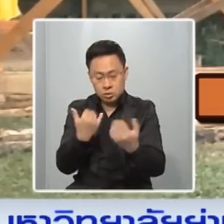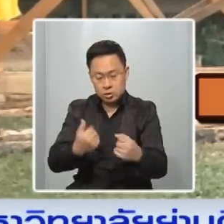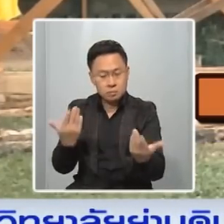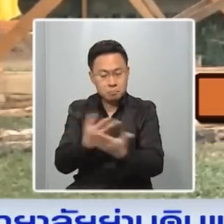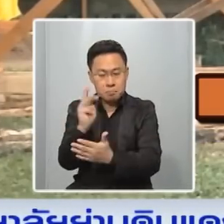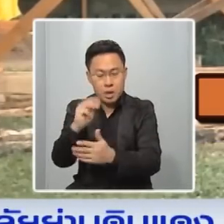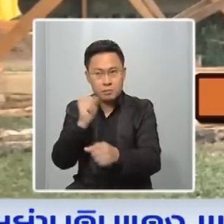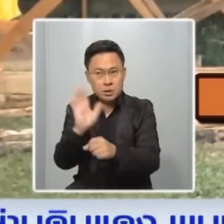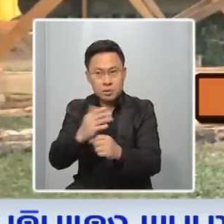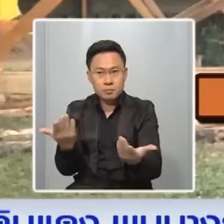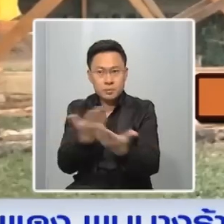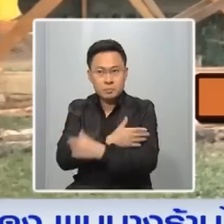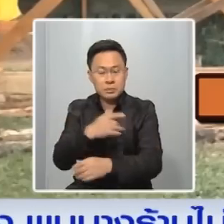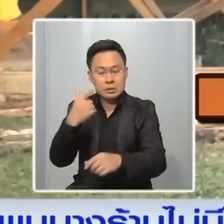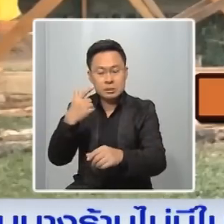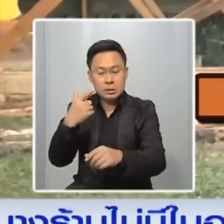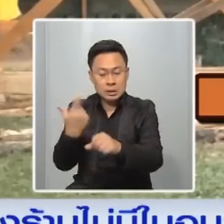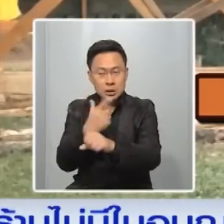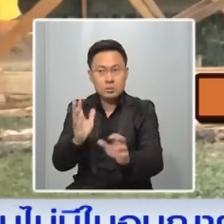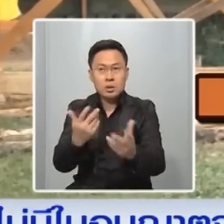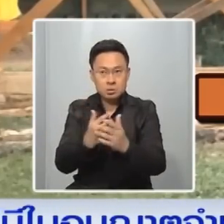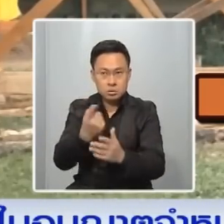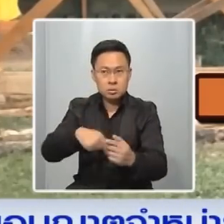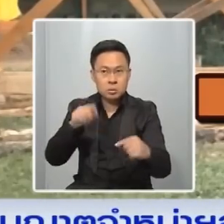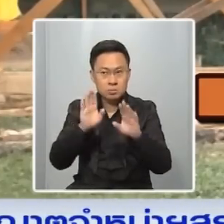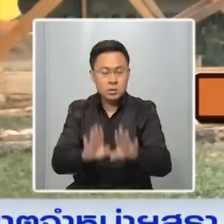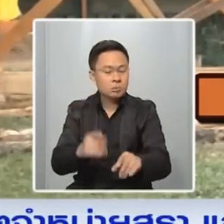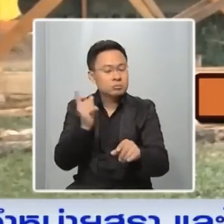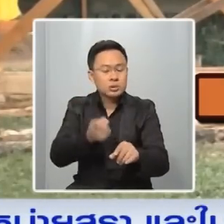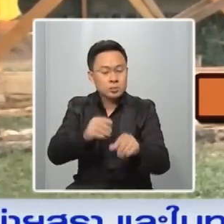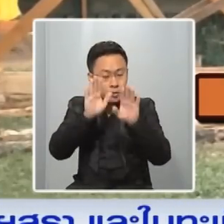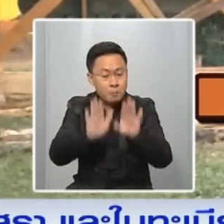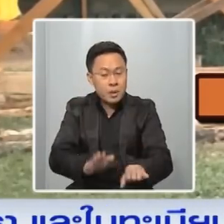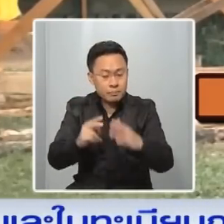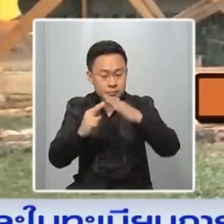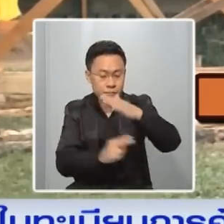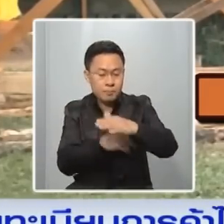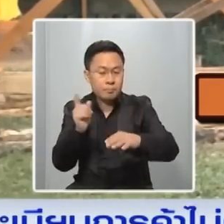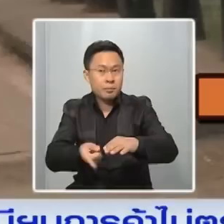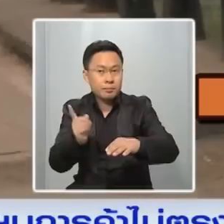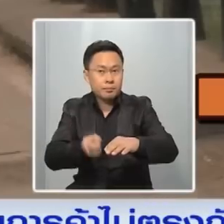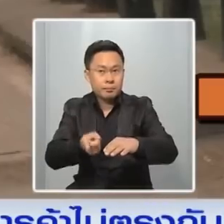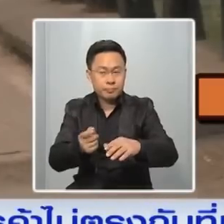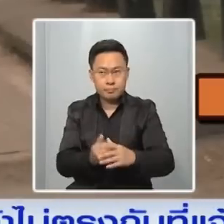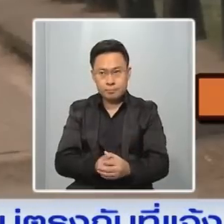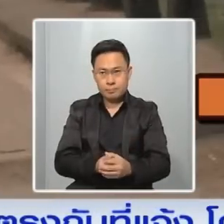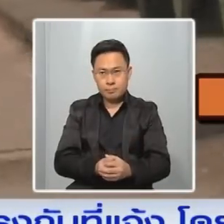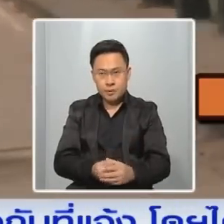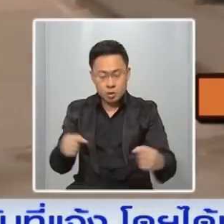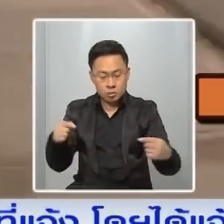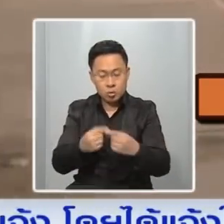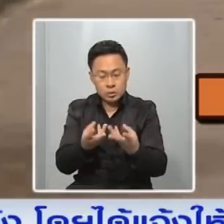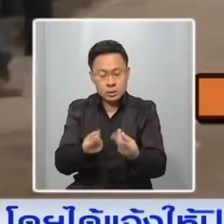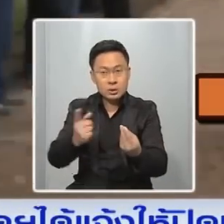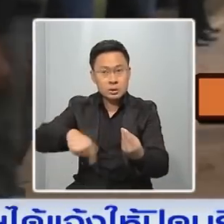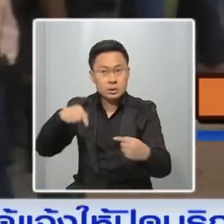ตาบางคนเอาวันนี้นะว่าไปสมาน เนาะเบสเดียวถ้าเด็กตุกเบสเด็กกาโฟ สำหรับที่ดินบริเวณหัวสะพ